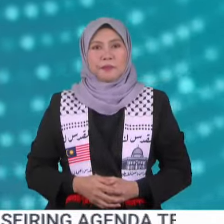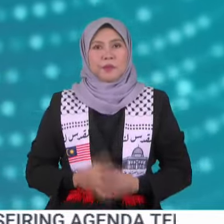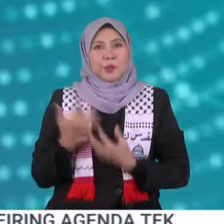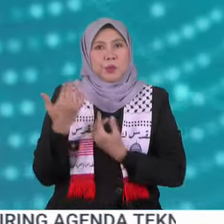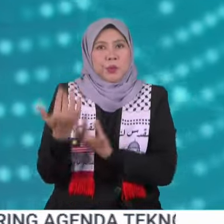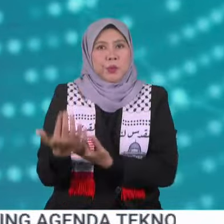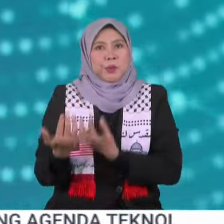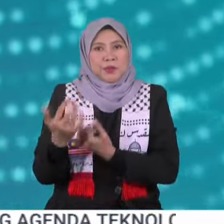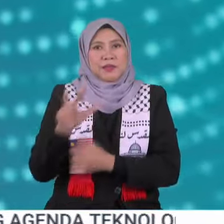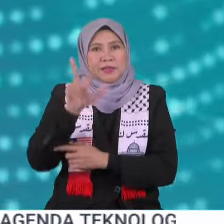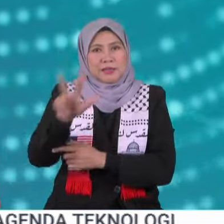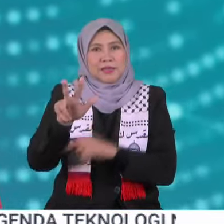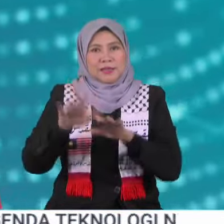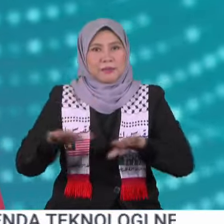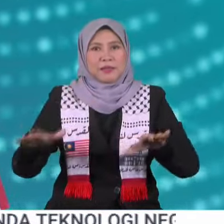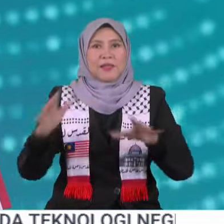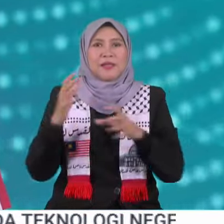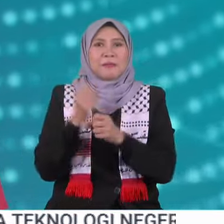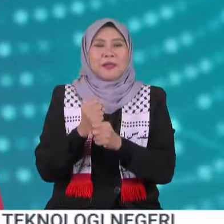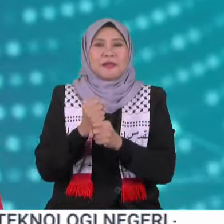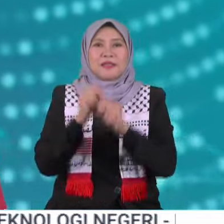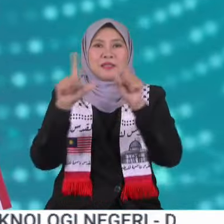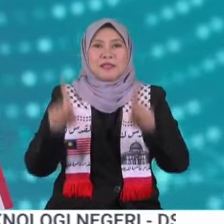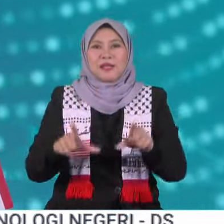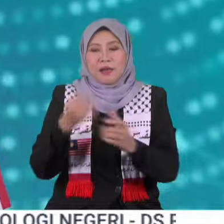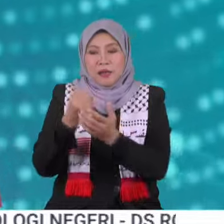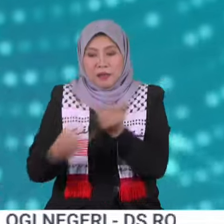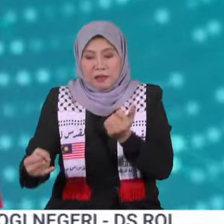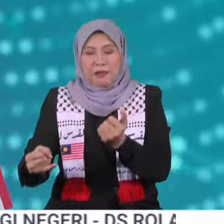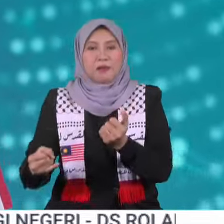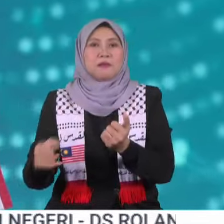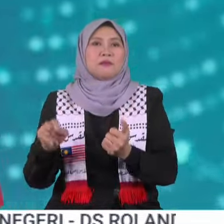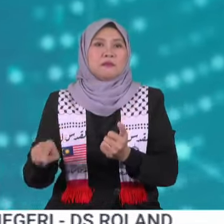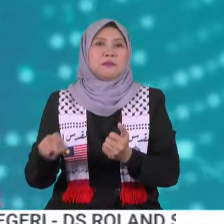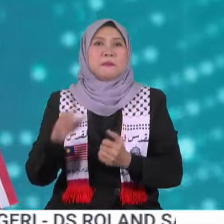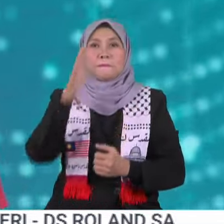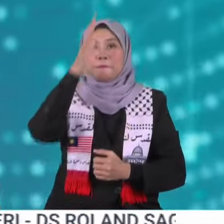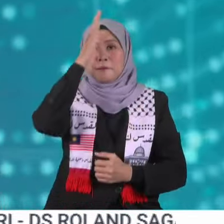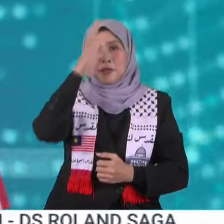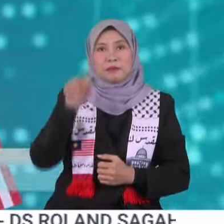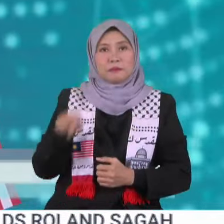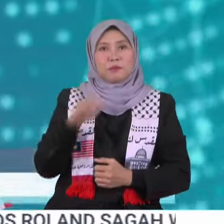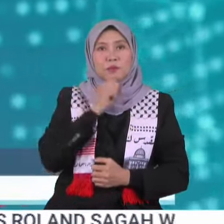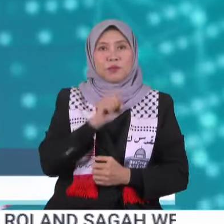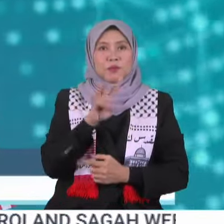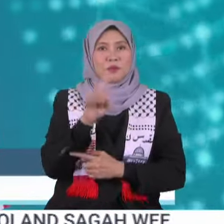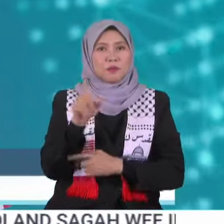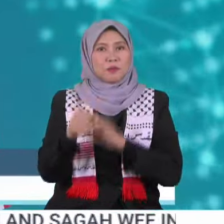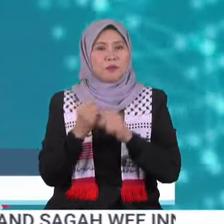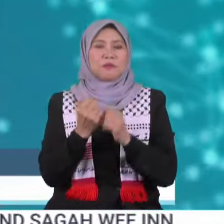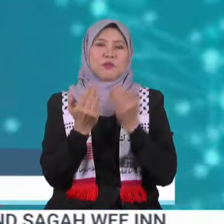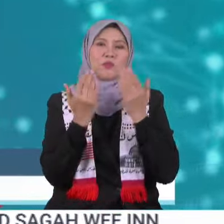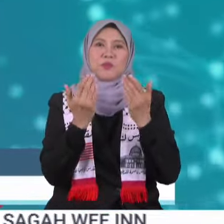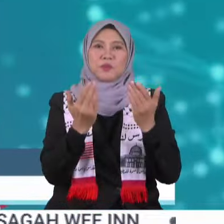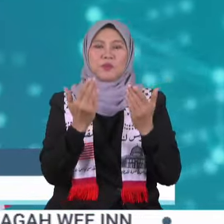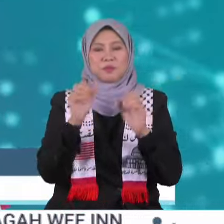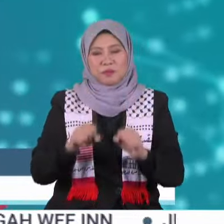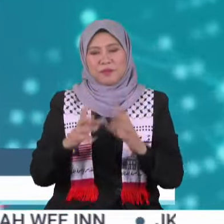Penantian 3 beradik untuk mendapatkan sijil kelahiran berakhir. Bapa mereka, Haryandi Dimun, 41 tahun, bersyukur masalah itu